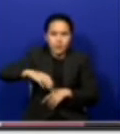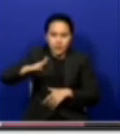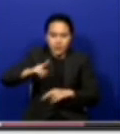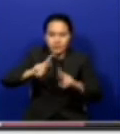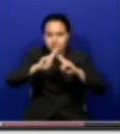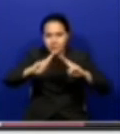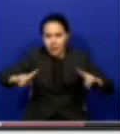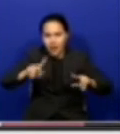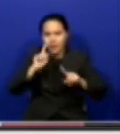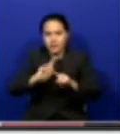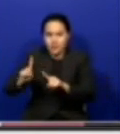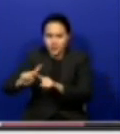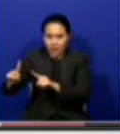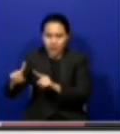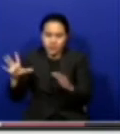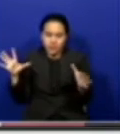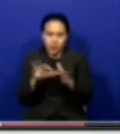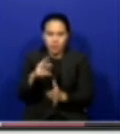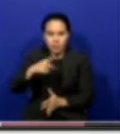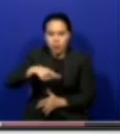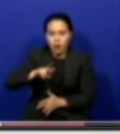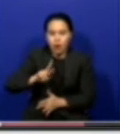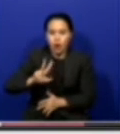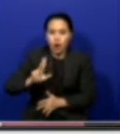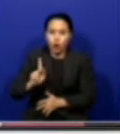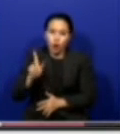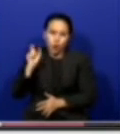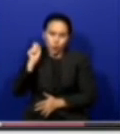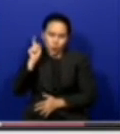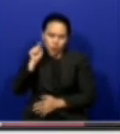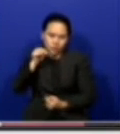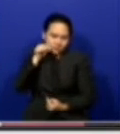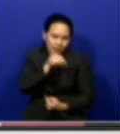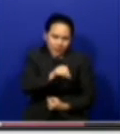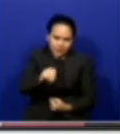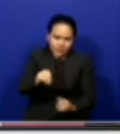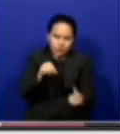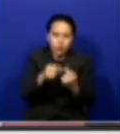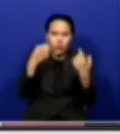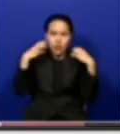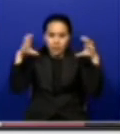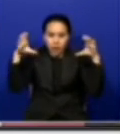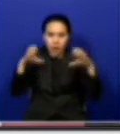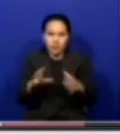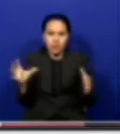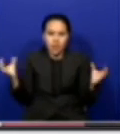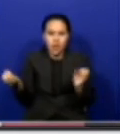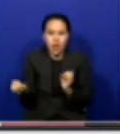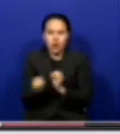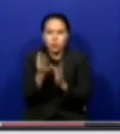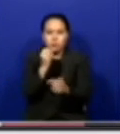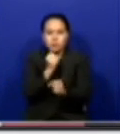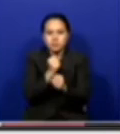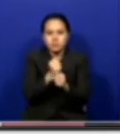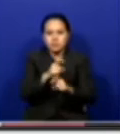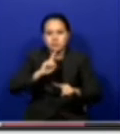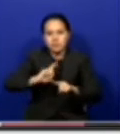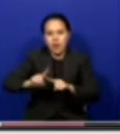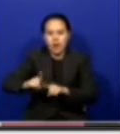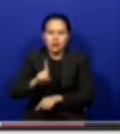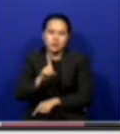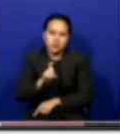บจากคำสั่งของรัฐบาลทำให้มีความยุ่งยากในการทำมาหากินเกิดต้นทุนที่ไม่จำเป็